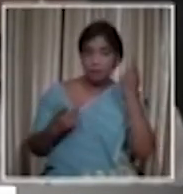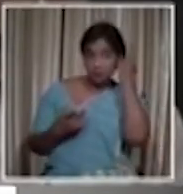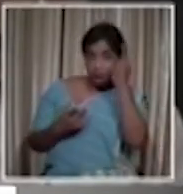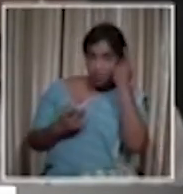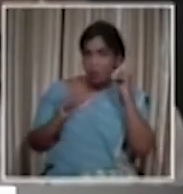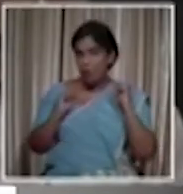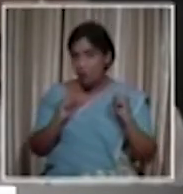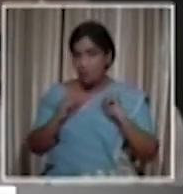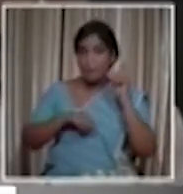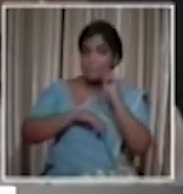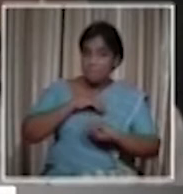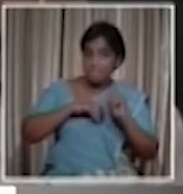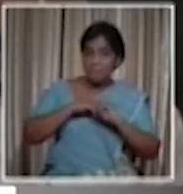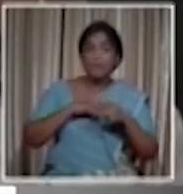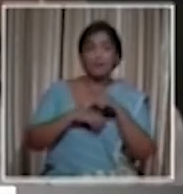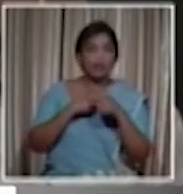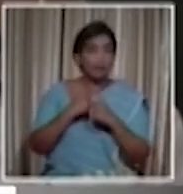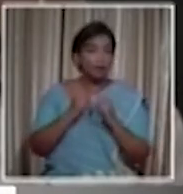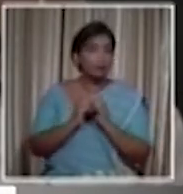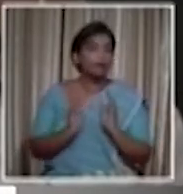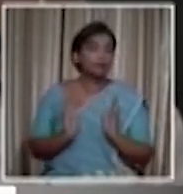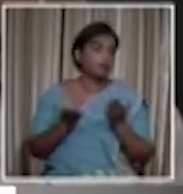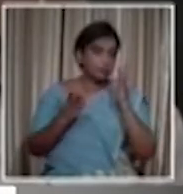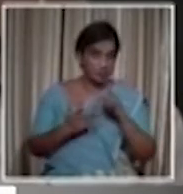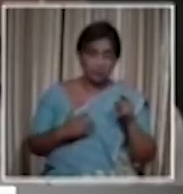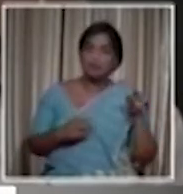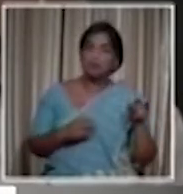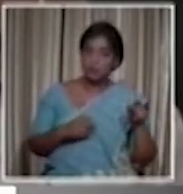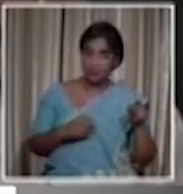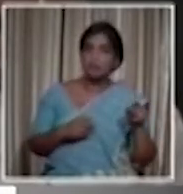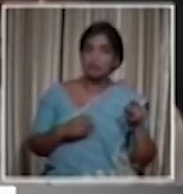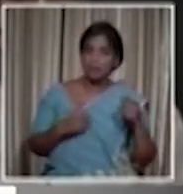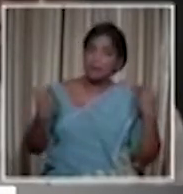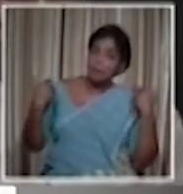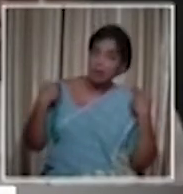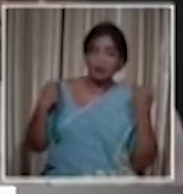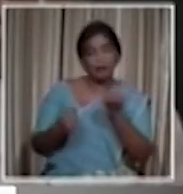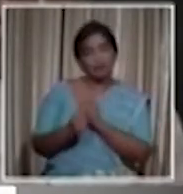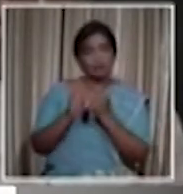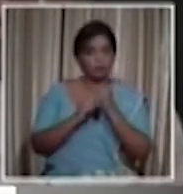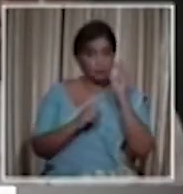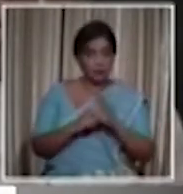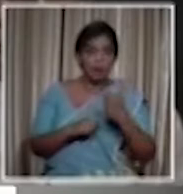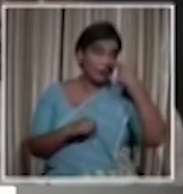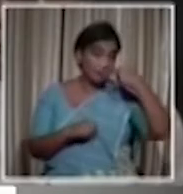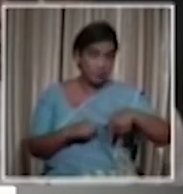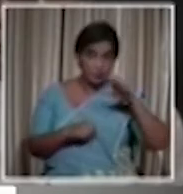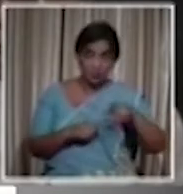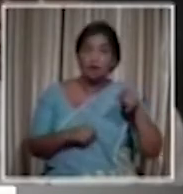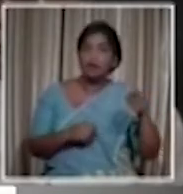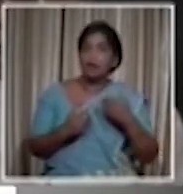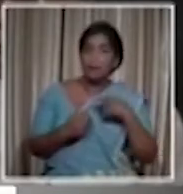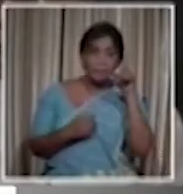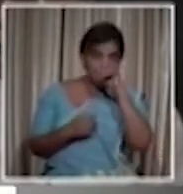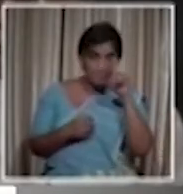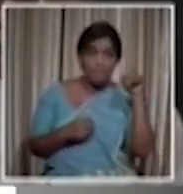සිතා සකස් කරගත් සැලසුම් ක්‍රියාත්මක කරලීම සඳහා වේශ වීමෙන් සහ කැපවීමෙන් ඉන්ධන සඳහා අපට